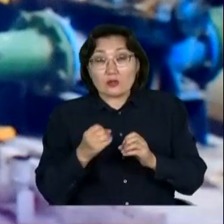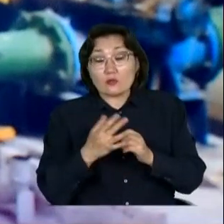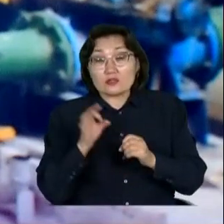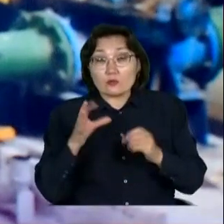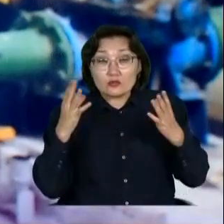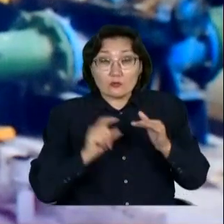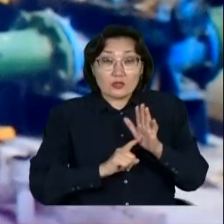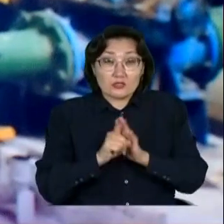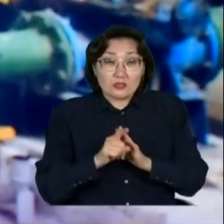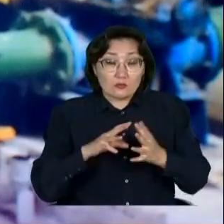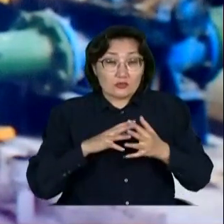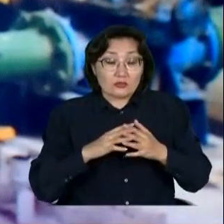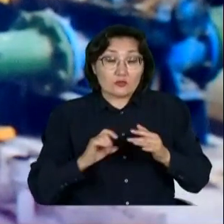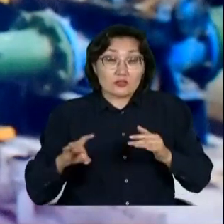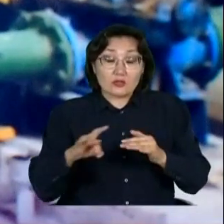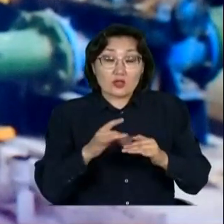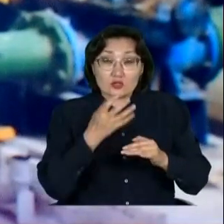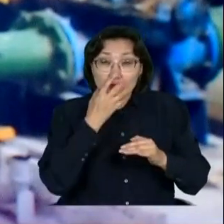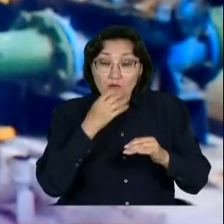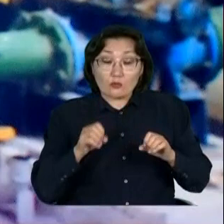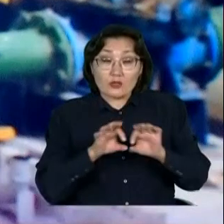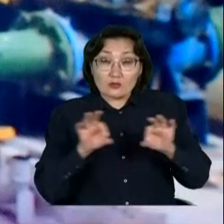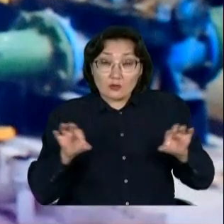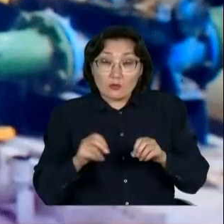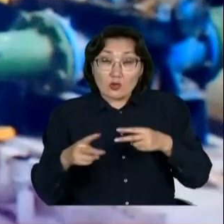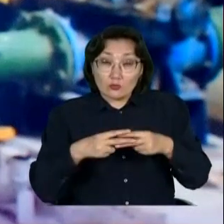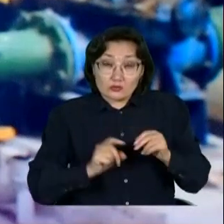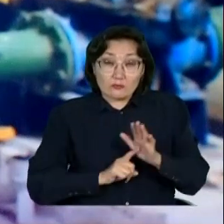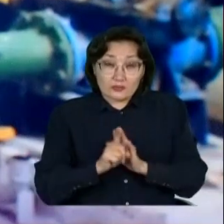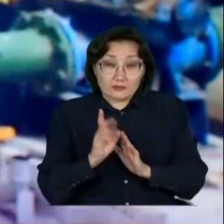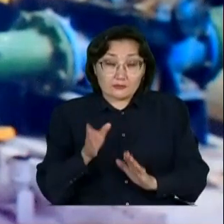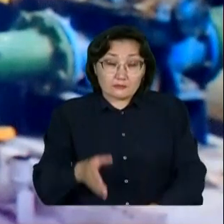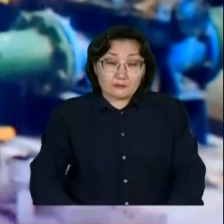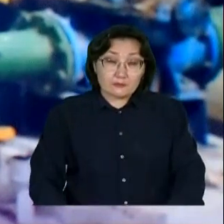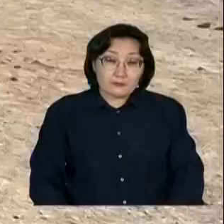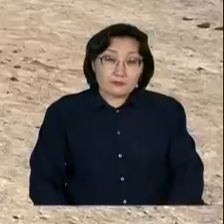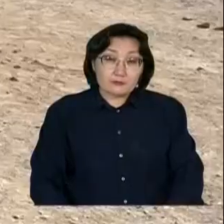қазаннан бастап елді мекендерге жылу қосылады. Өңірдегі тілші тақырыпты толықтырсын.